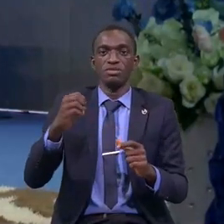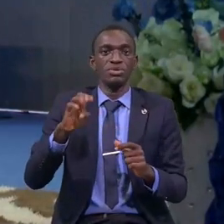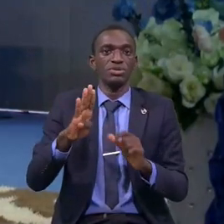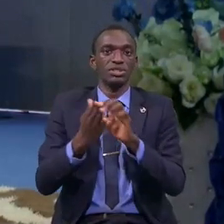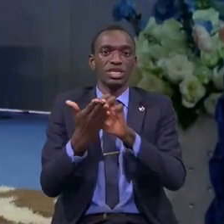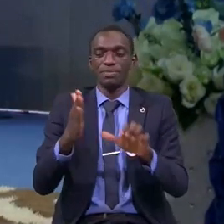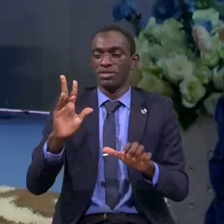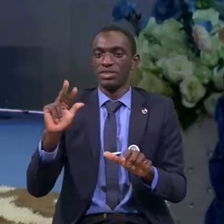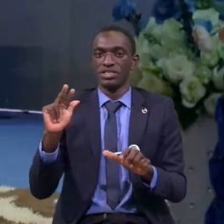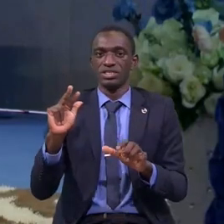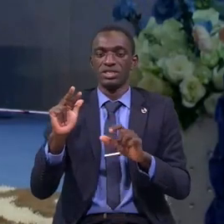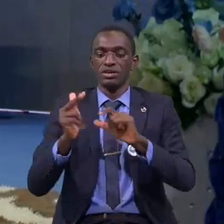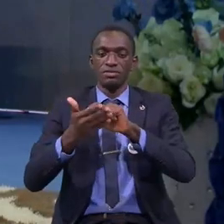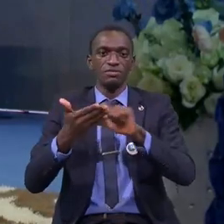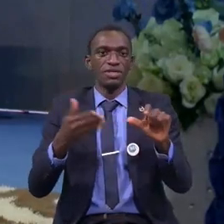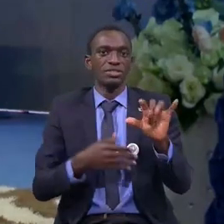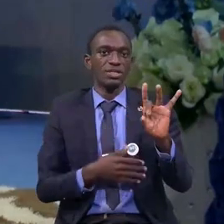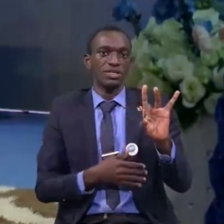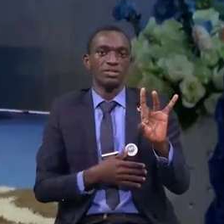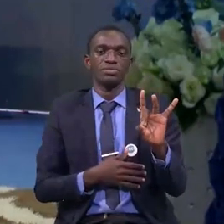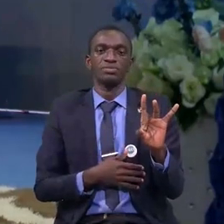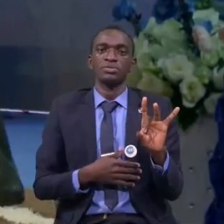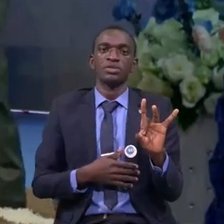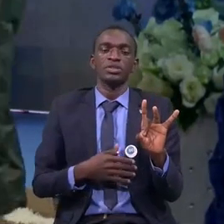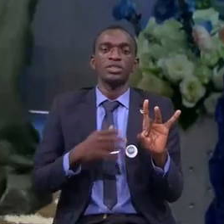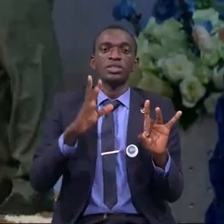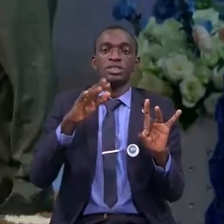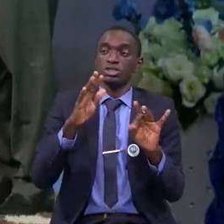chapitre 13, verset 8.